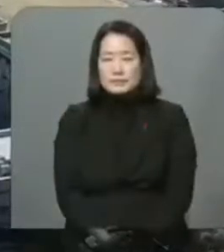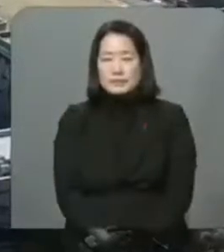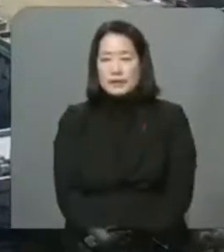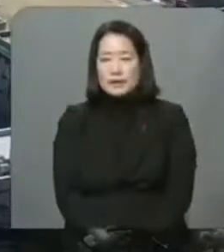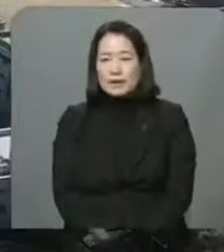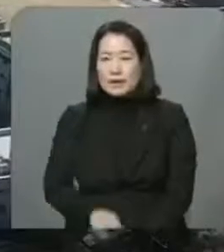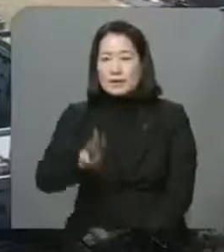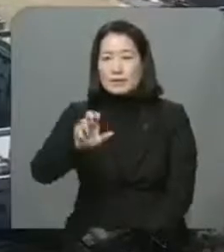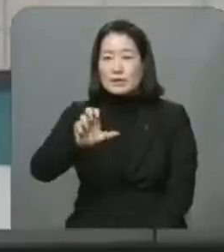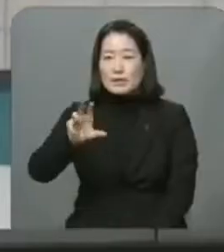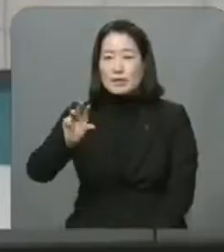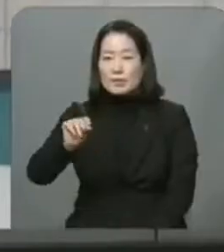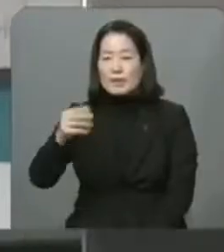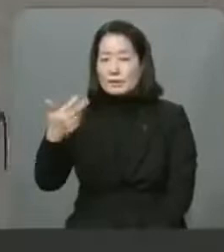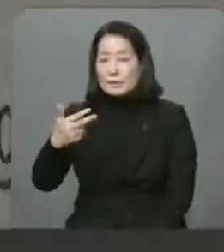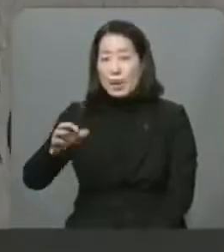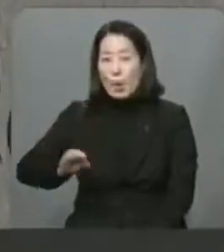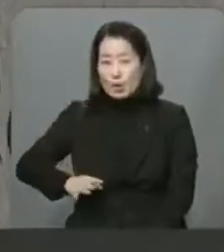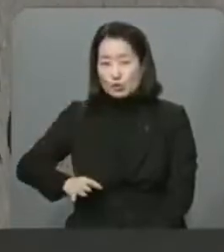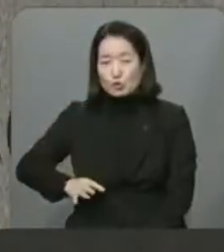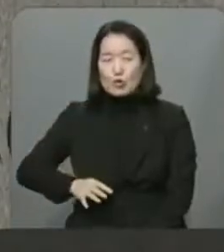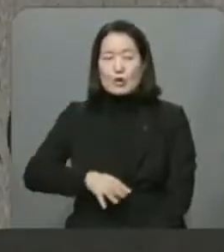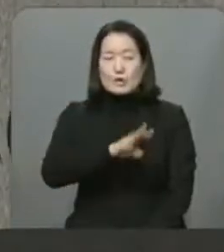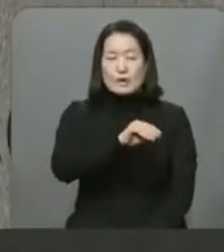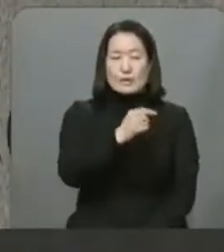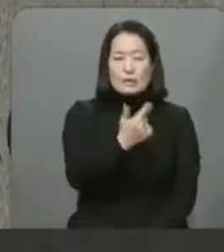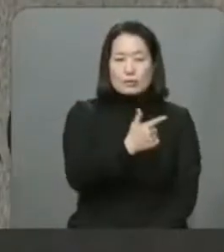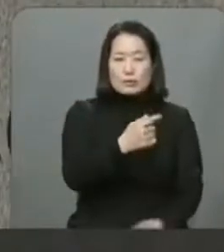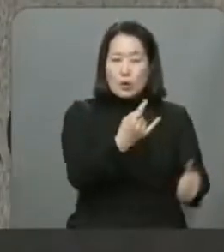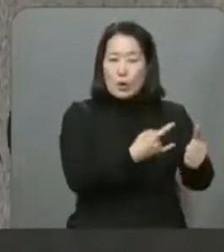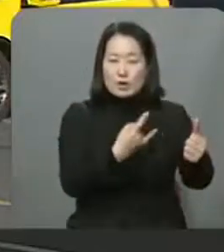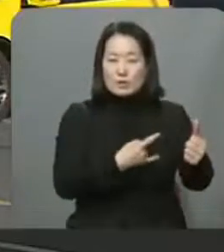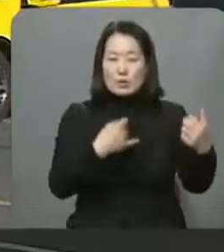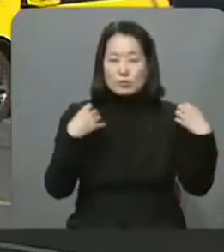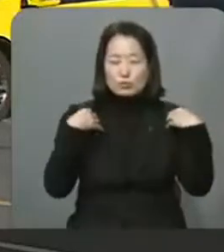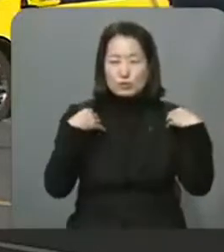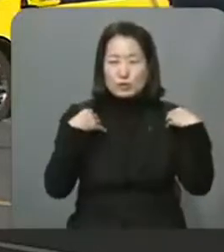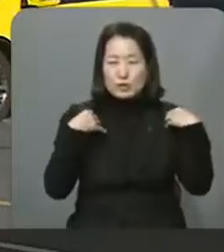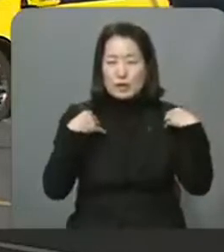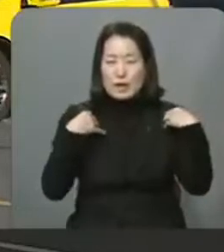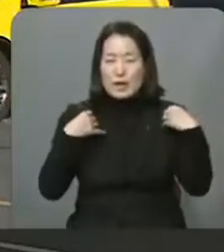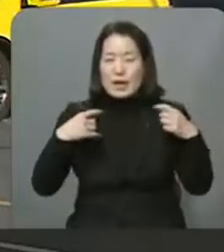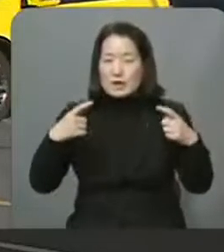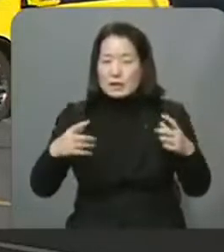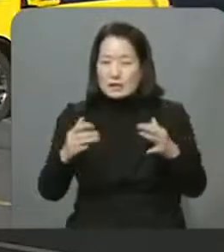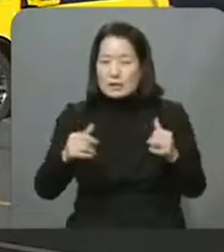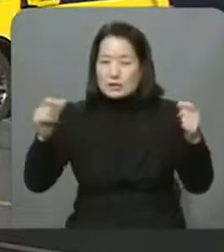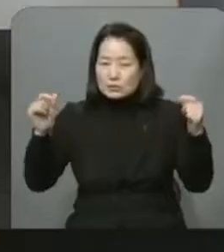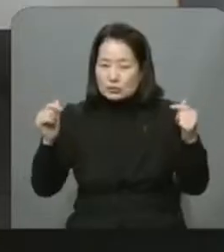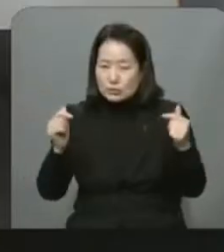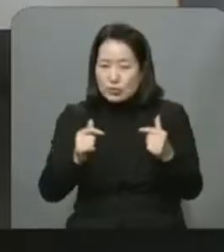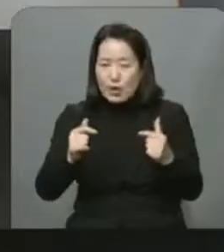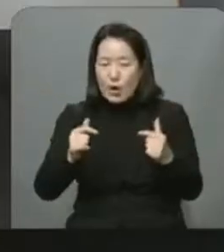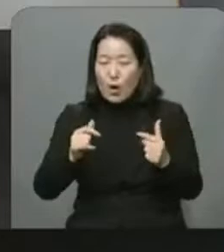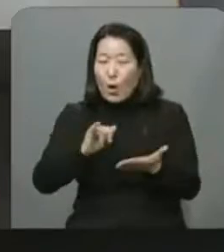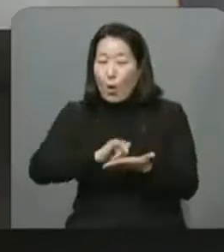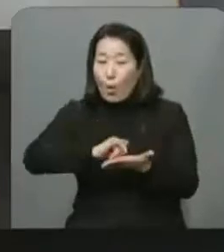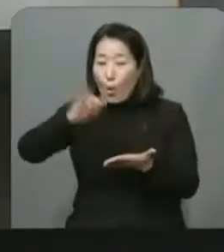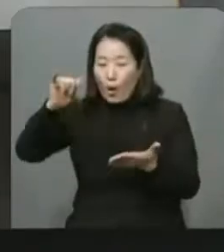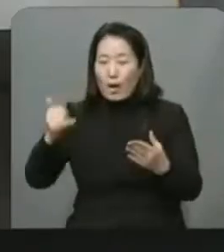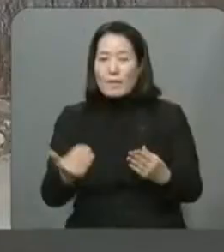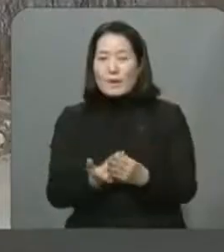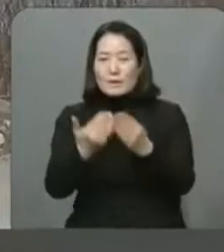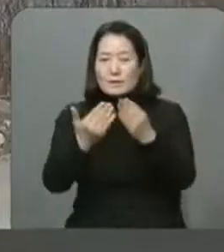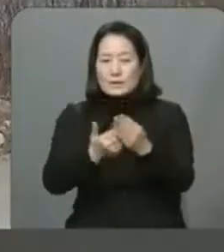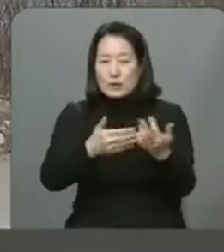인구 35만 7천 명의 원주시와 4만 6천 명의 횡성군. 인구 감소를 시작으로 원주공항 활성화,